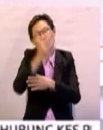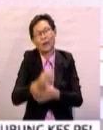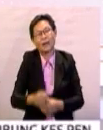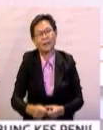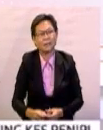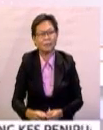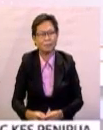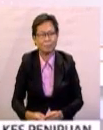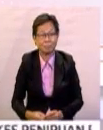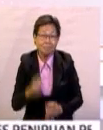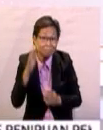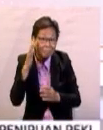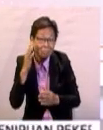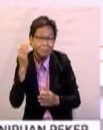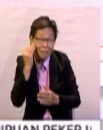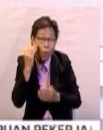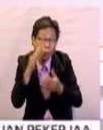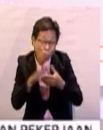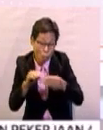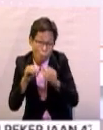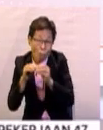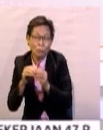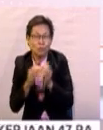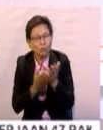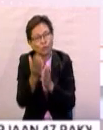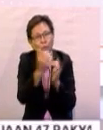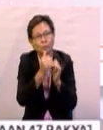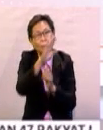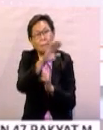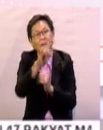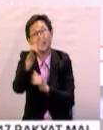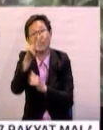wayang. Nak tahu kisah selanjutnya, terus bersama Bidiba.